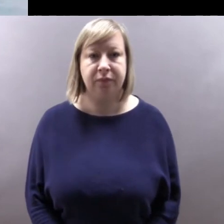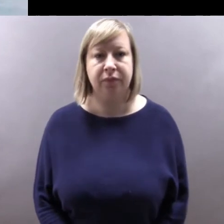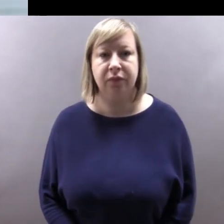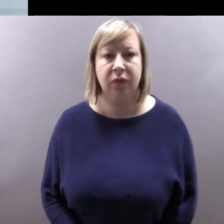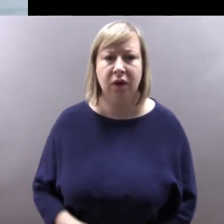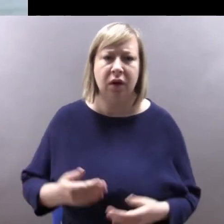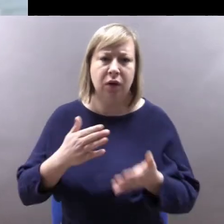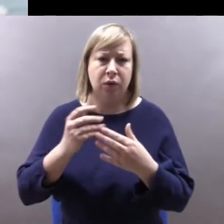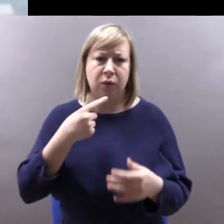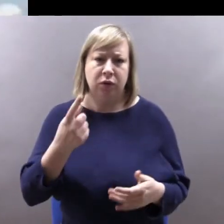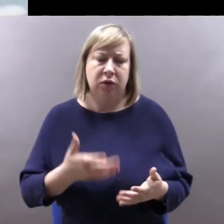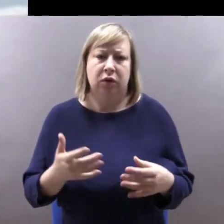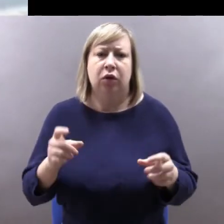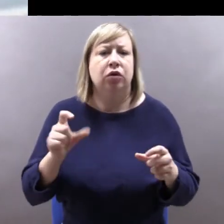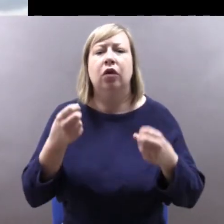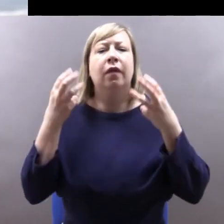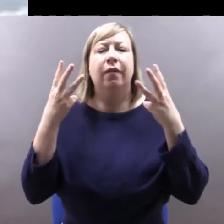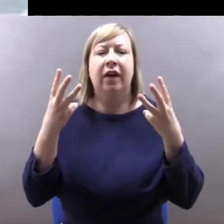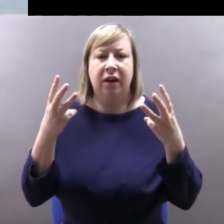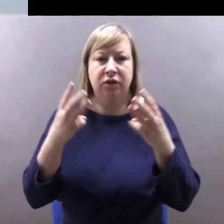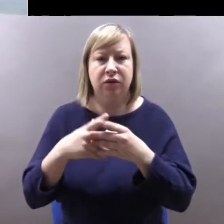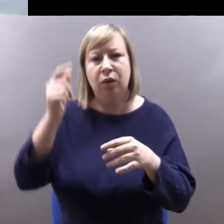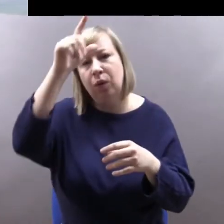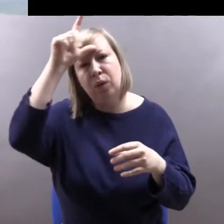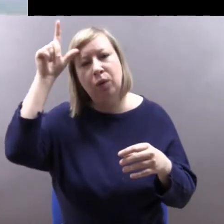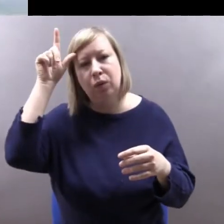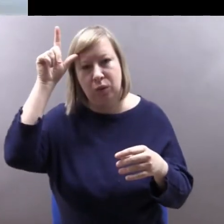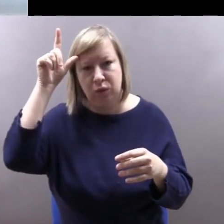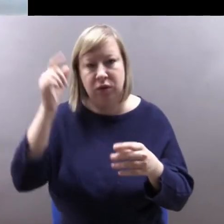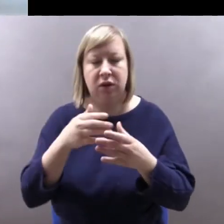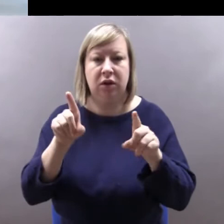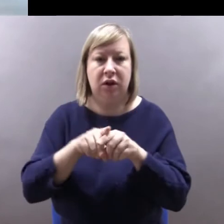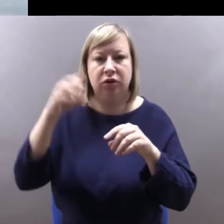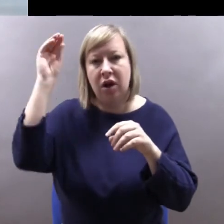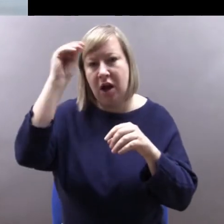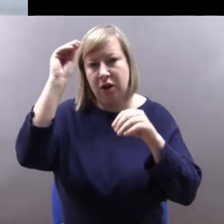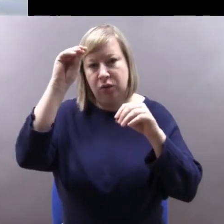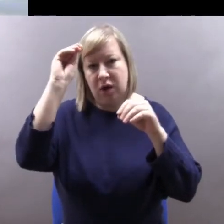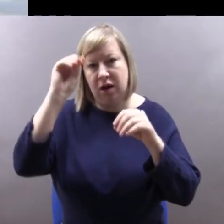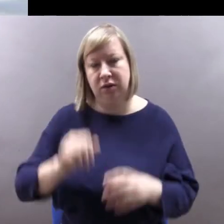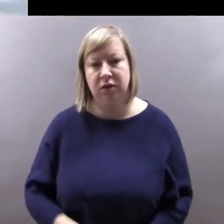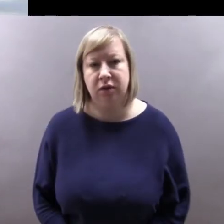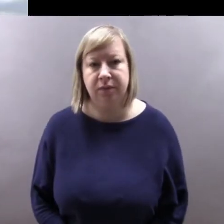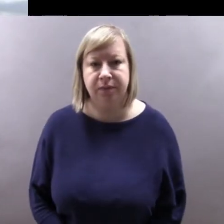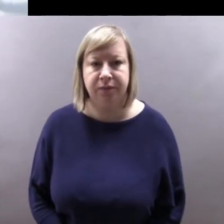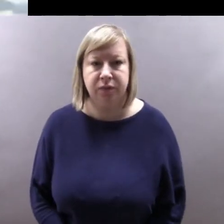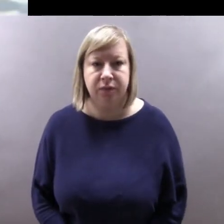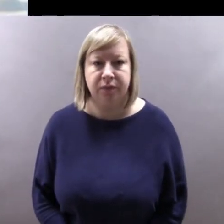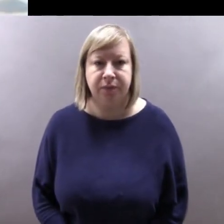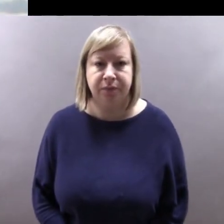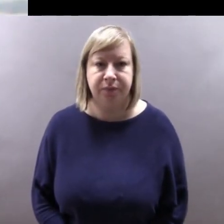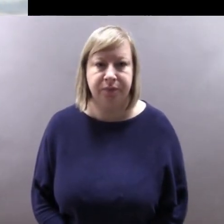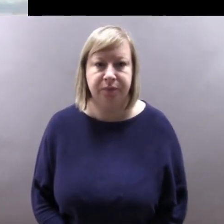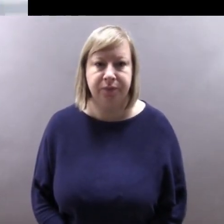Ja już to powiedziałem dzisiaj, że najważniejsza jest czynnik ludzki i edukacja. Jeśli jesteście odpowiedzialni